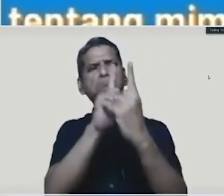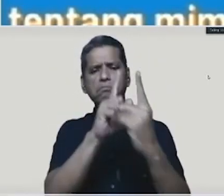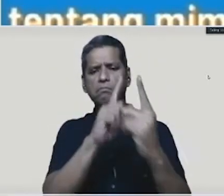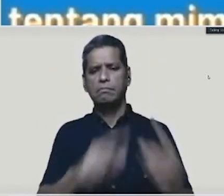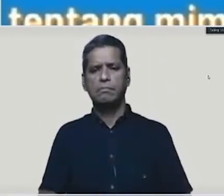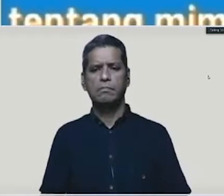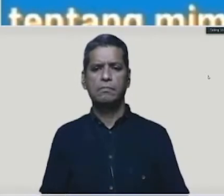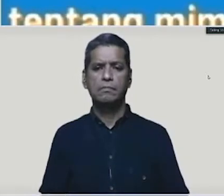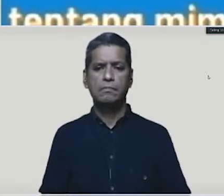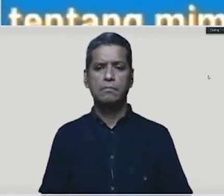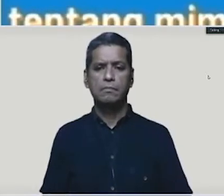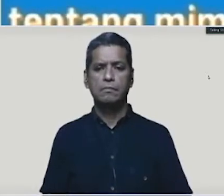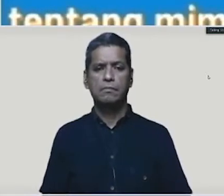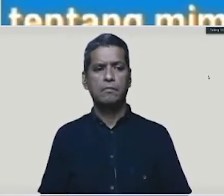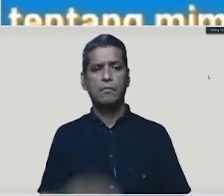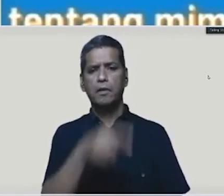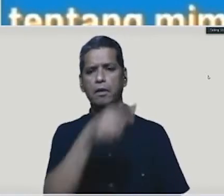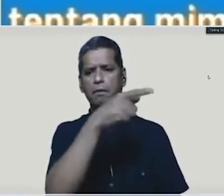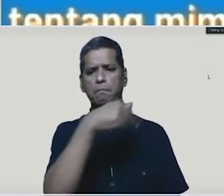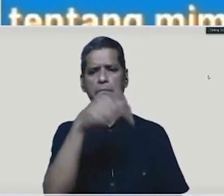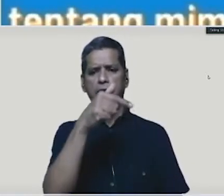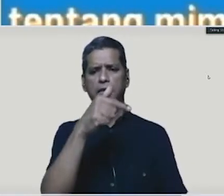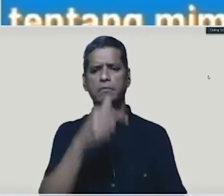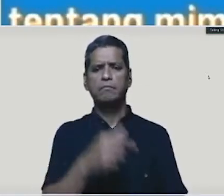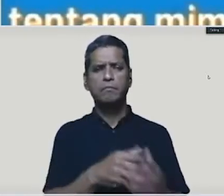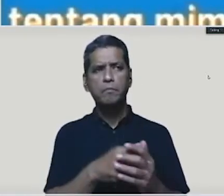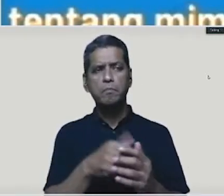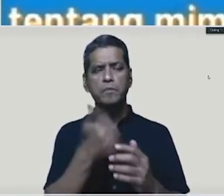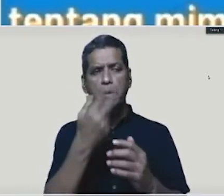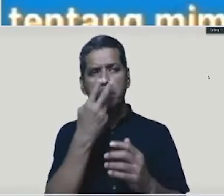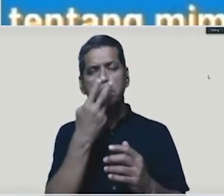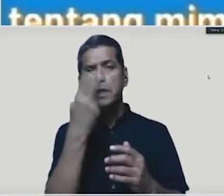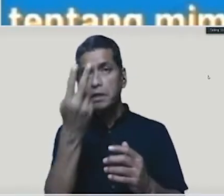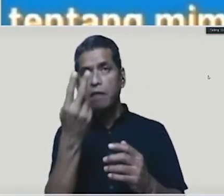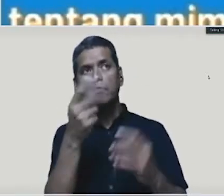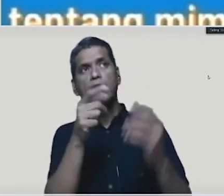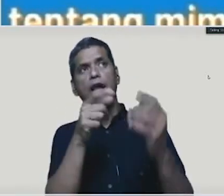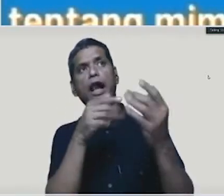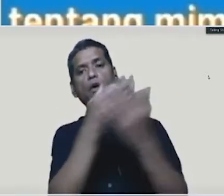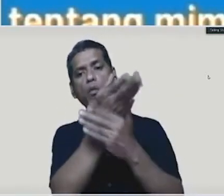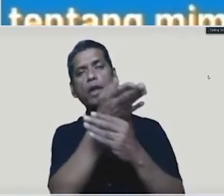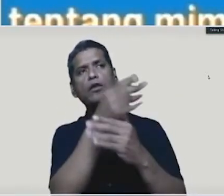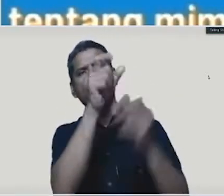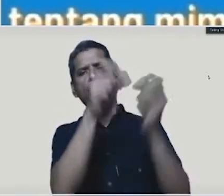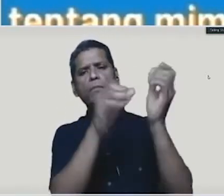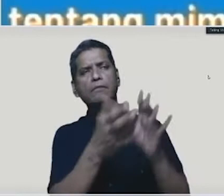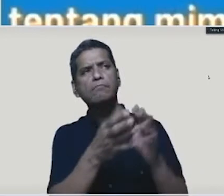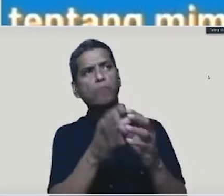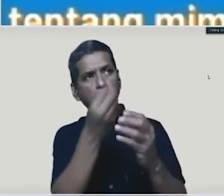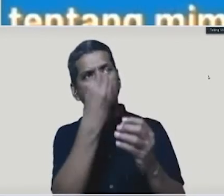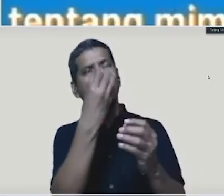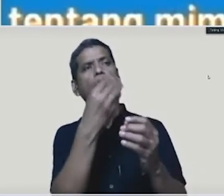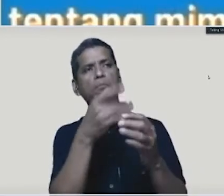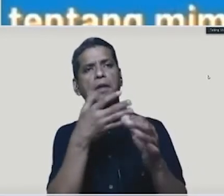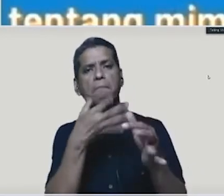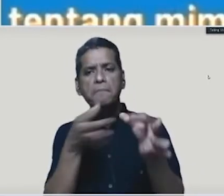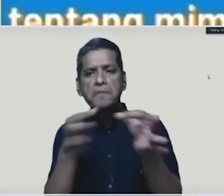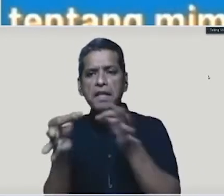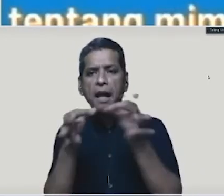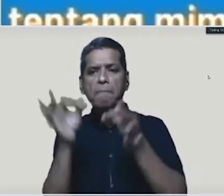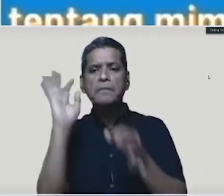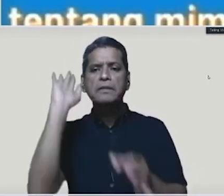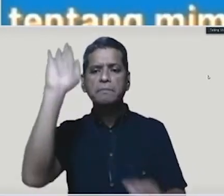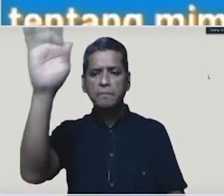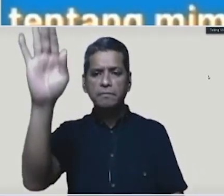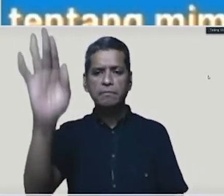dapat menerangkan tentang masa depan dan yang keempat adalah mereka